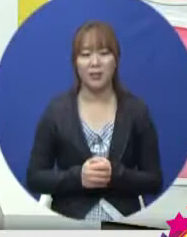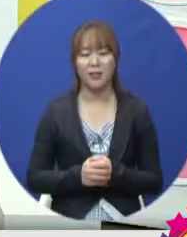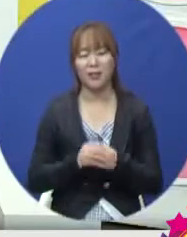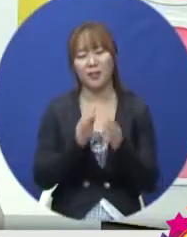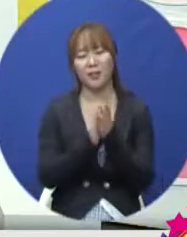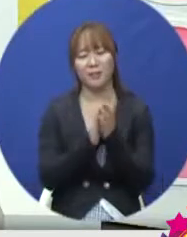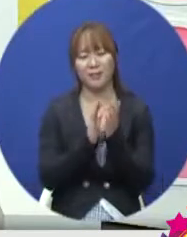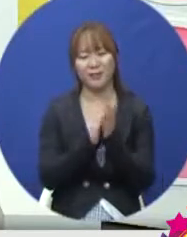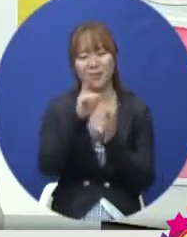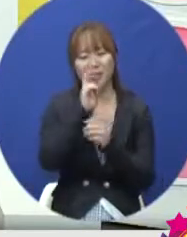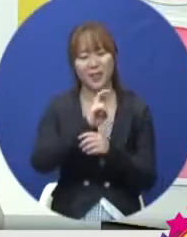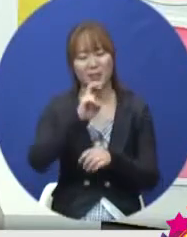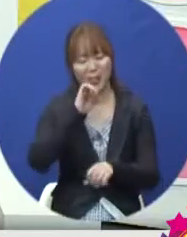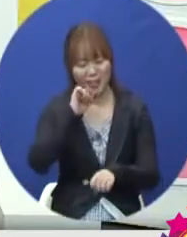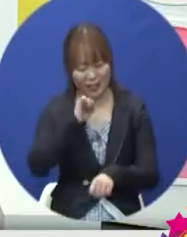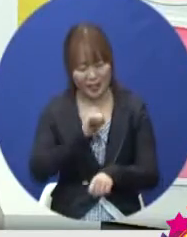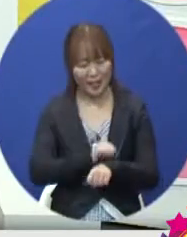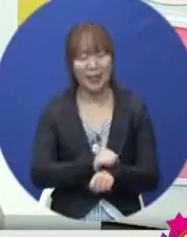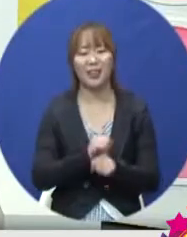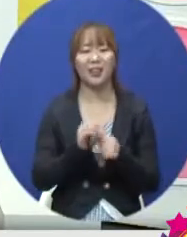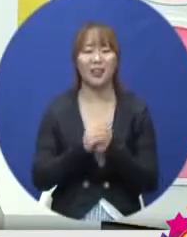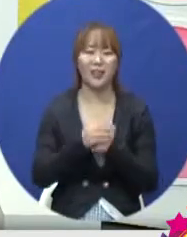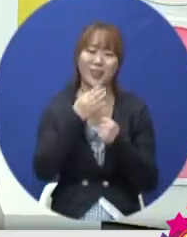것을. 아 노래도 잘하셨다.